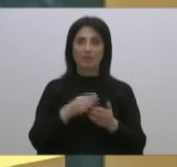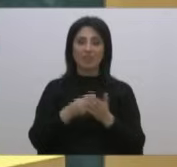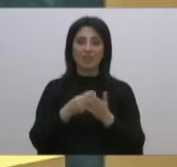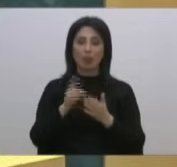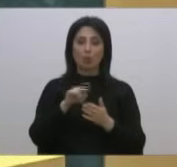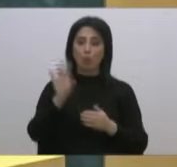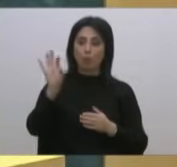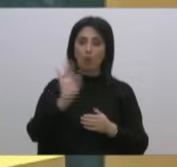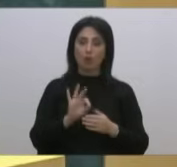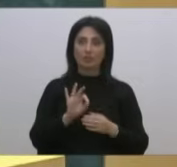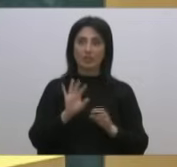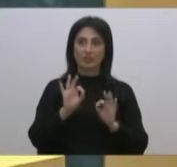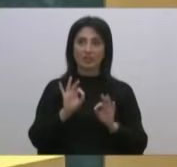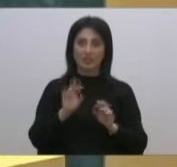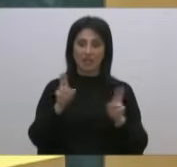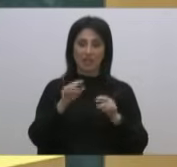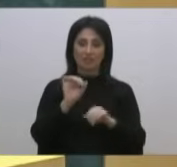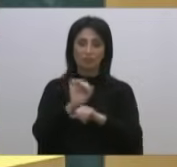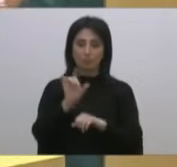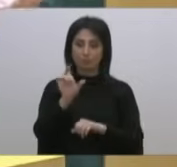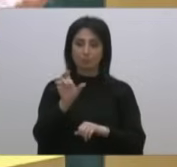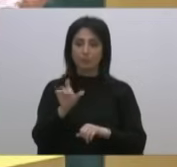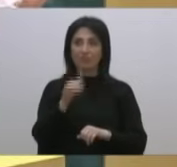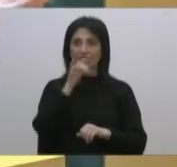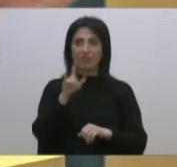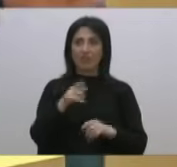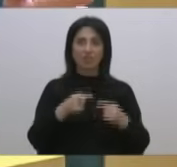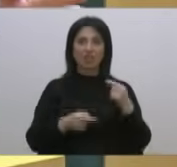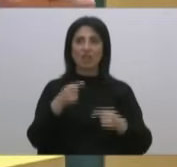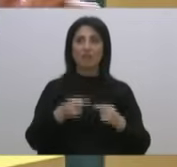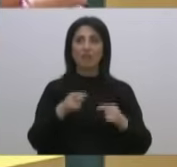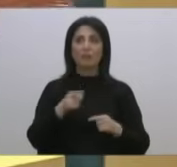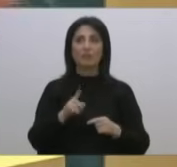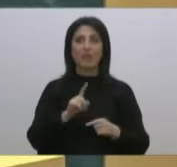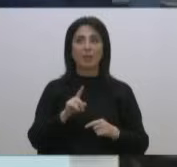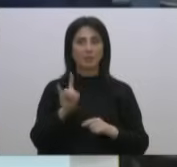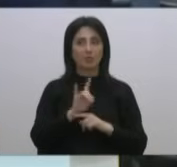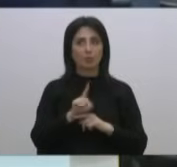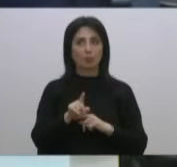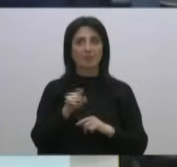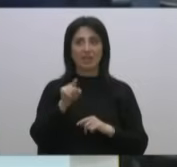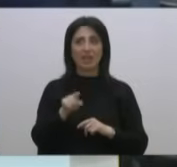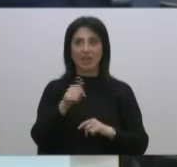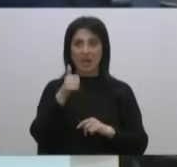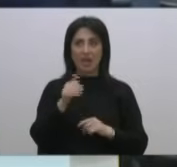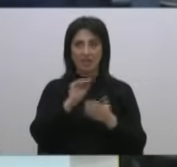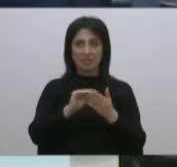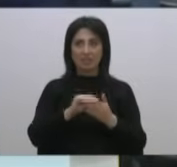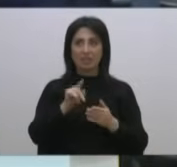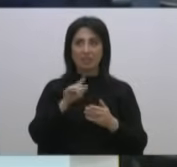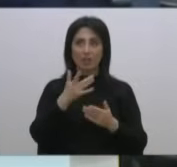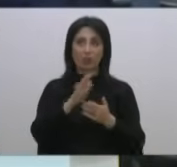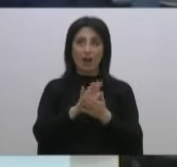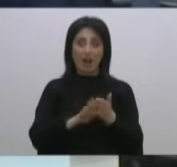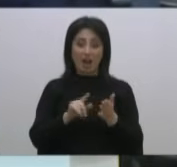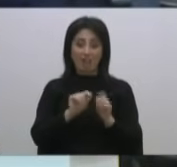სავალუტო ფონდიდან, რომელსაც კონსერვატორული დათვლები აქვს, მაგრამ იმას ვერავინ შეგედავება რომ რამე სიტყუებაო. იქ სასახაწერია თუ